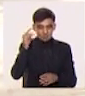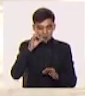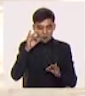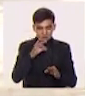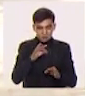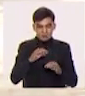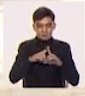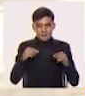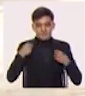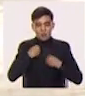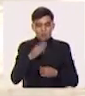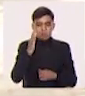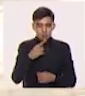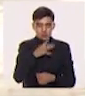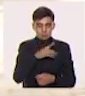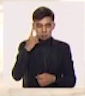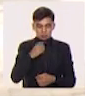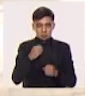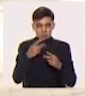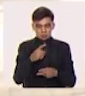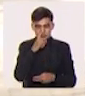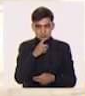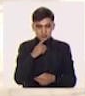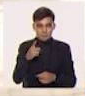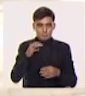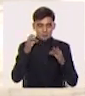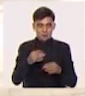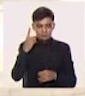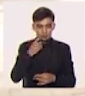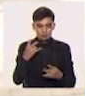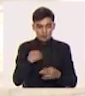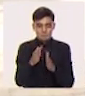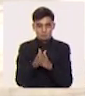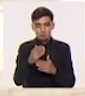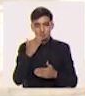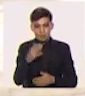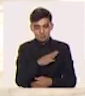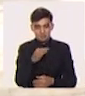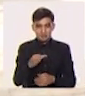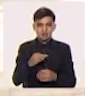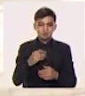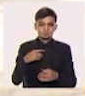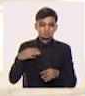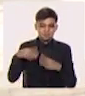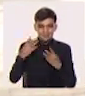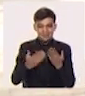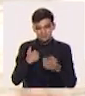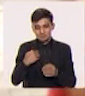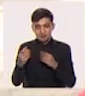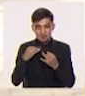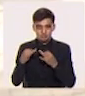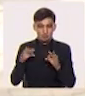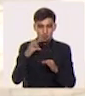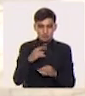мектеп формасын киеді деді. Бұл не деген сөз? Дұрыстап түсіндіруін сан мәрте сұрадық, ашық диалогқа шығуын өтіндік. Өйткені мектеп формасы